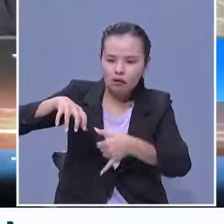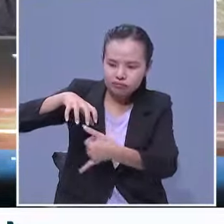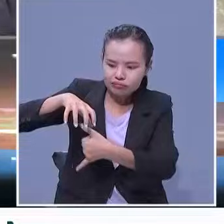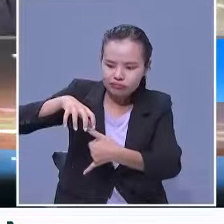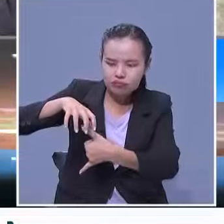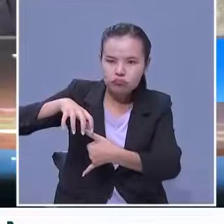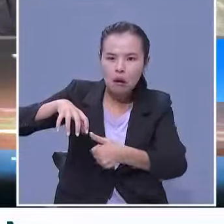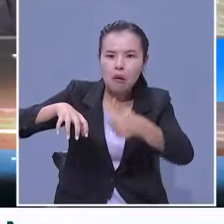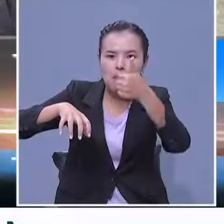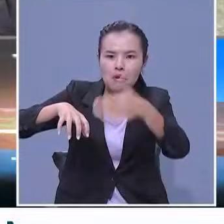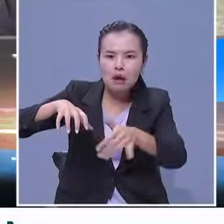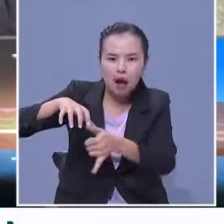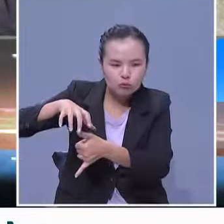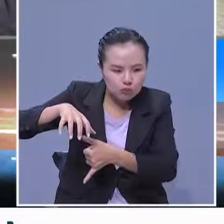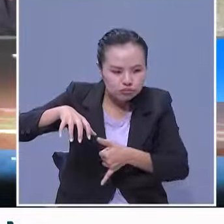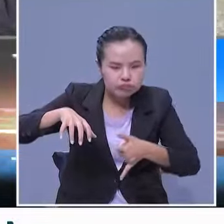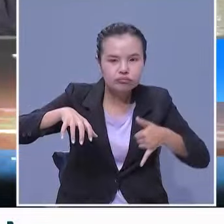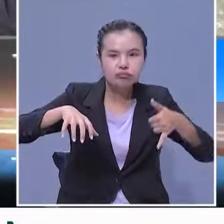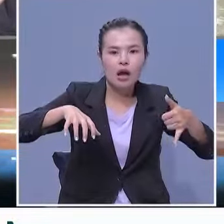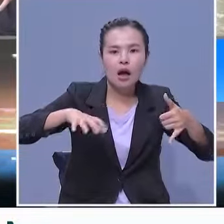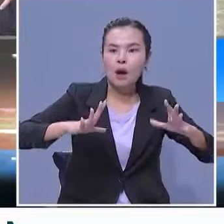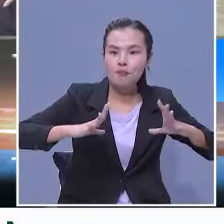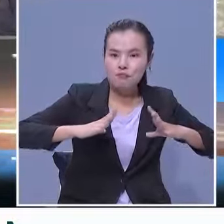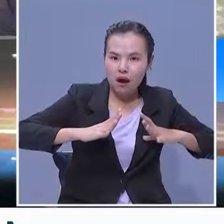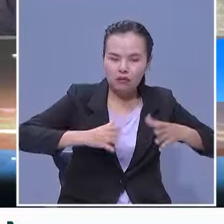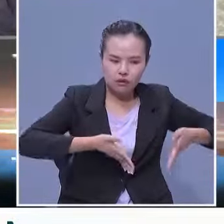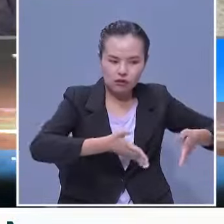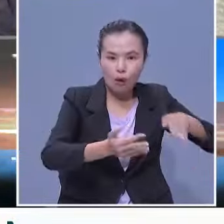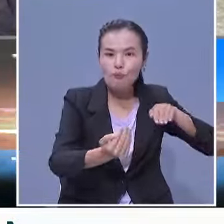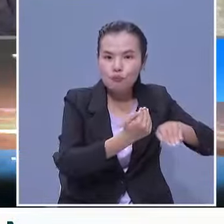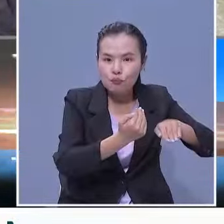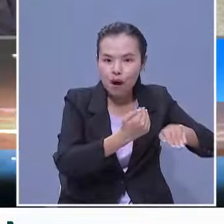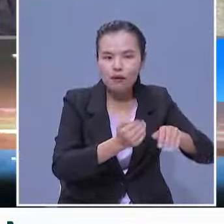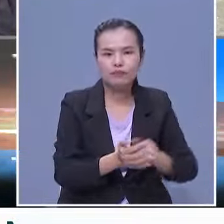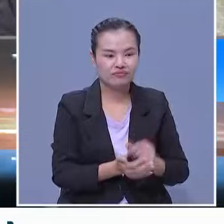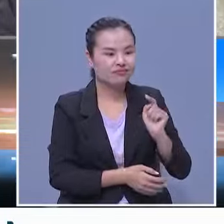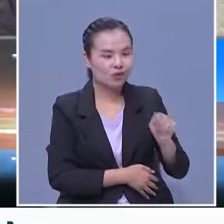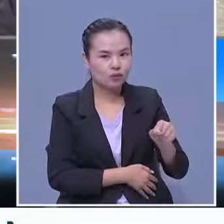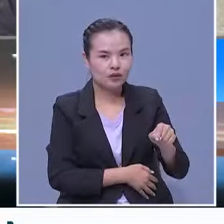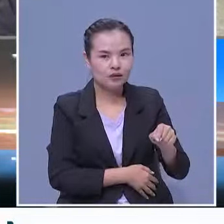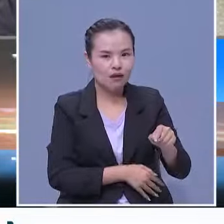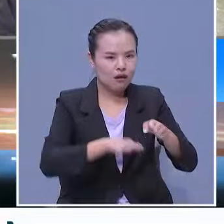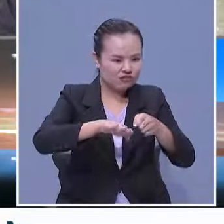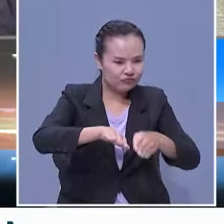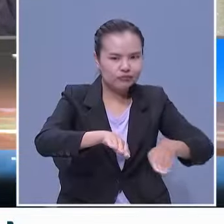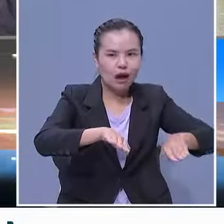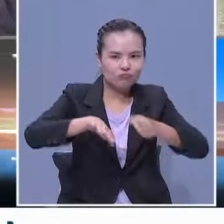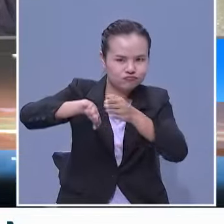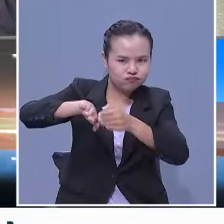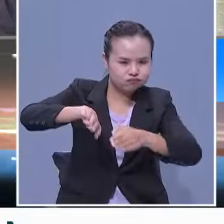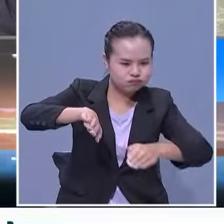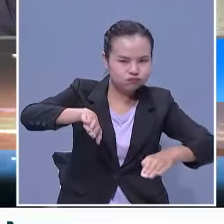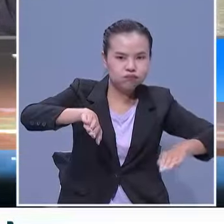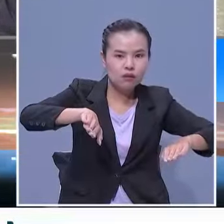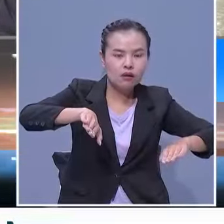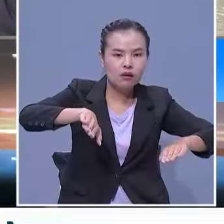อพยพหรือว่าย้ายออกมาพักอาศัยอยู่ข้างนอกแทนนะคะส่วนฝั่งด้านซ้ายเหมือนที่บอกว่าเป็นฝั่งที่ต่ำกว่าฝั่งด้านขวาน้